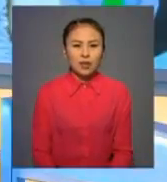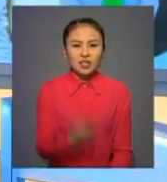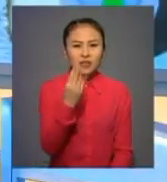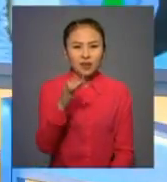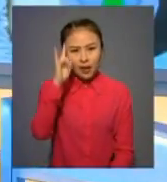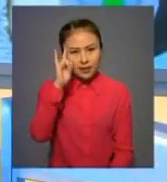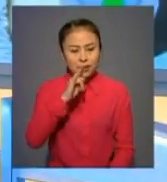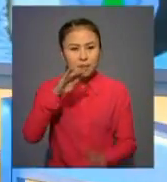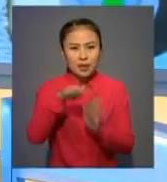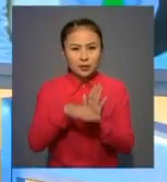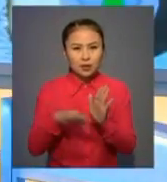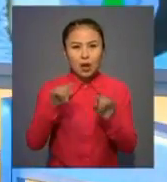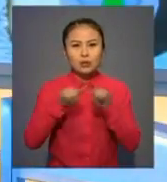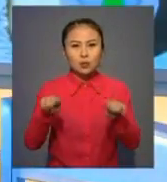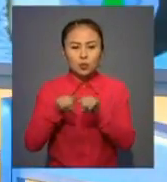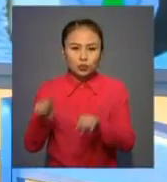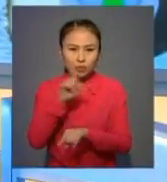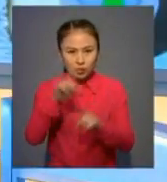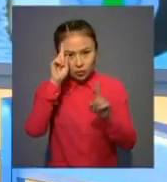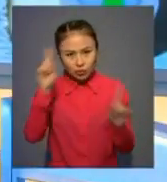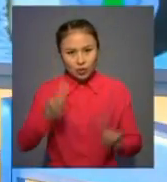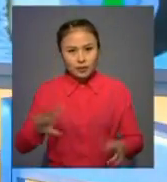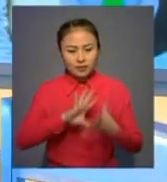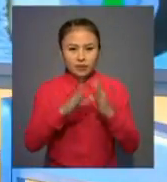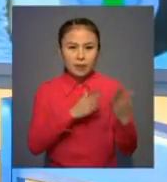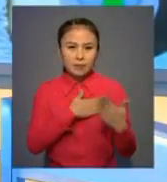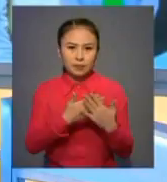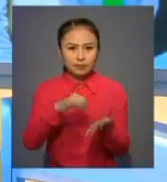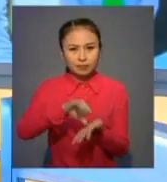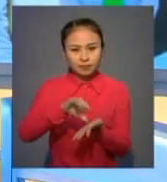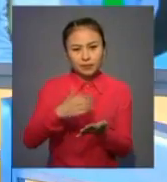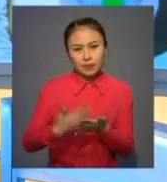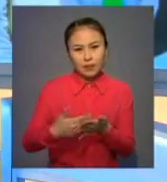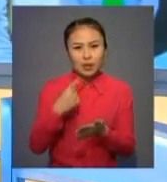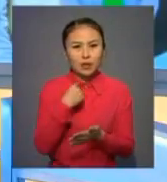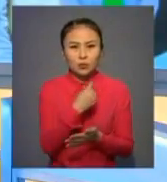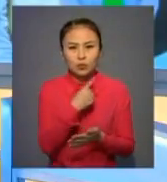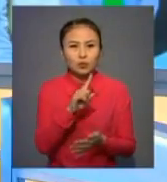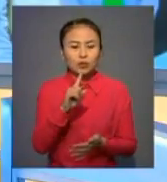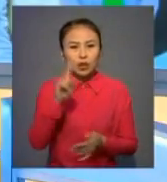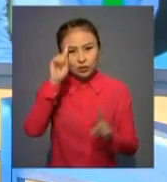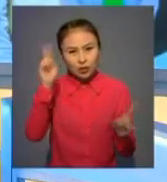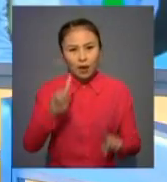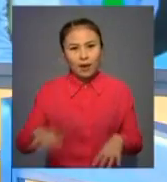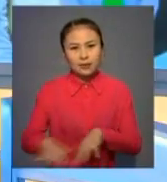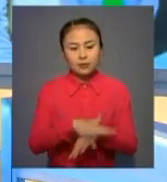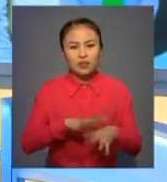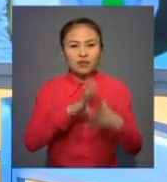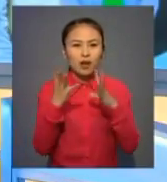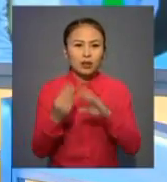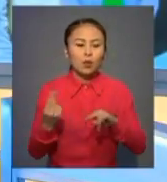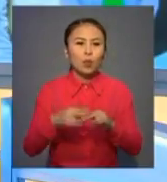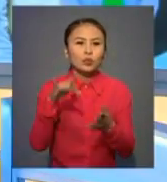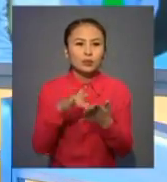Цифрлық Қазақстан бағдарламасын насихаттауға өнер жұлдыздары белсене атсалысып жатыр. Мәселен, Талдықорғанда өткен жұлдыздардың халыққа қызмет